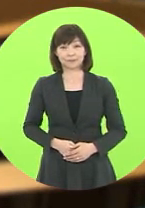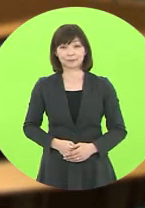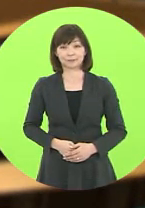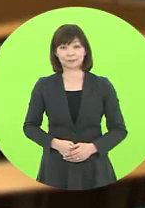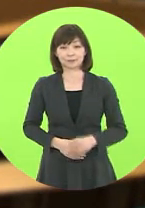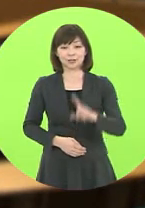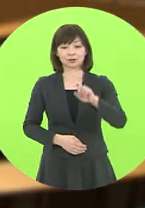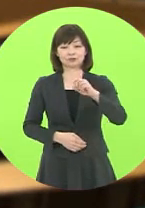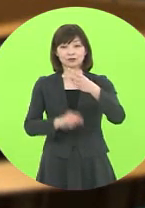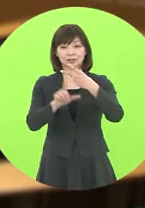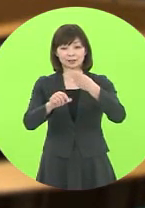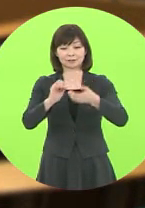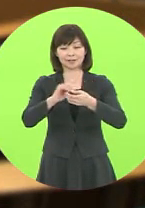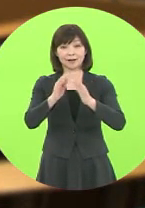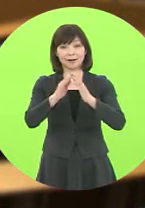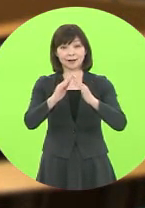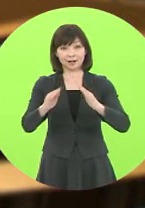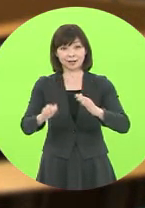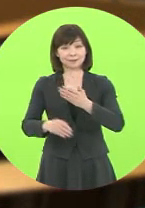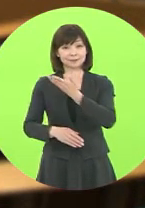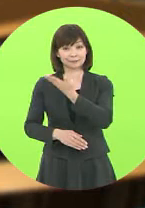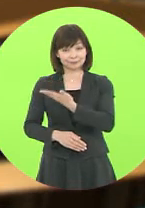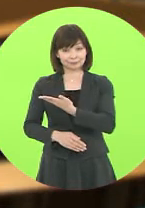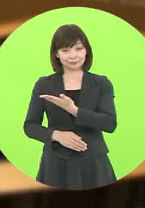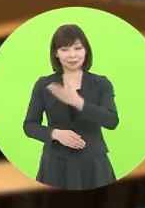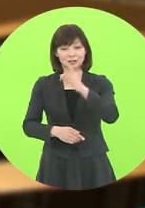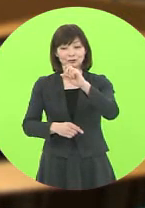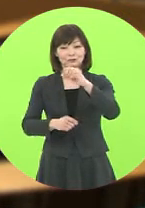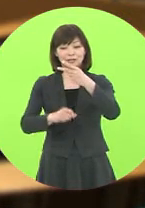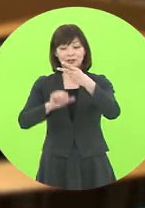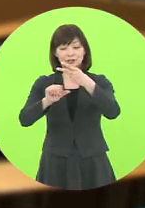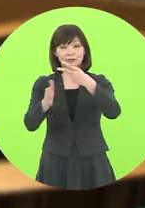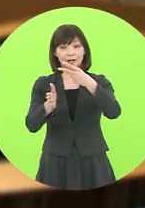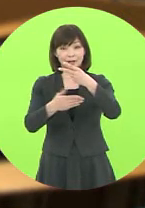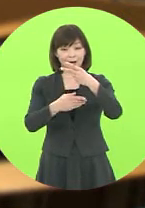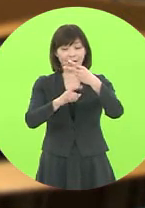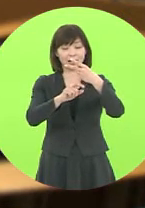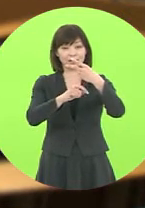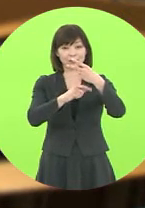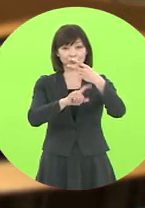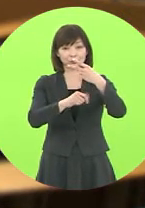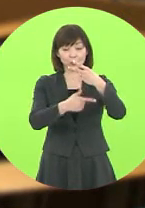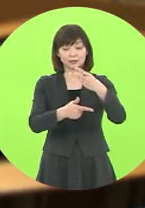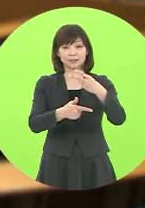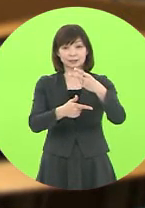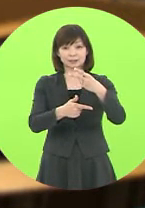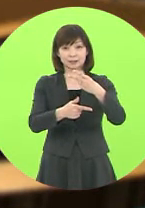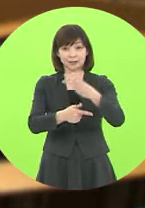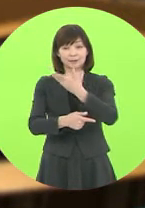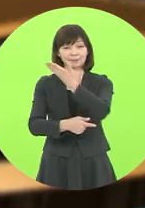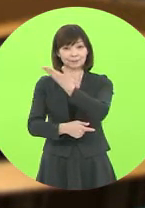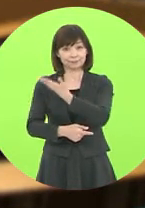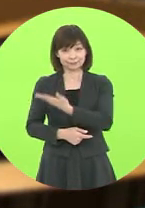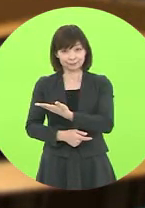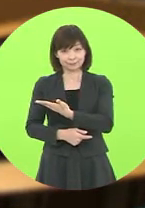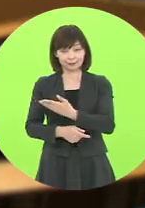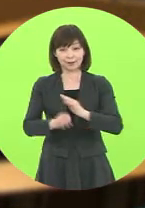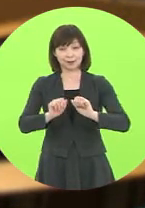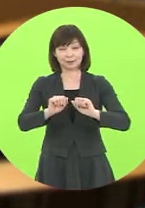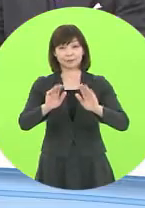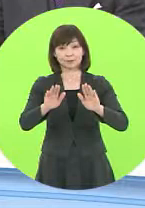12月定例会は12月5日から16日にかけてご覧のような日程で行われました。